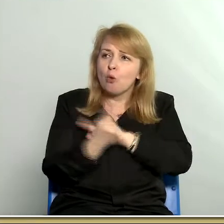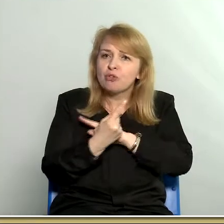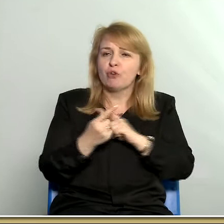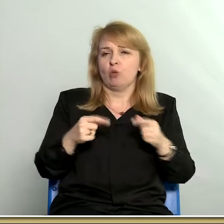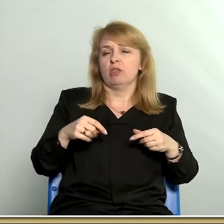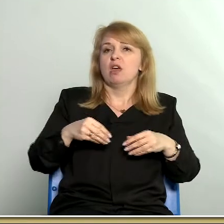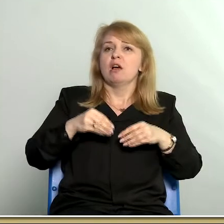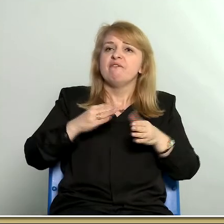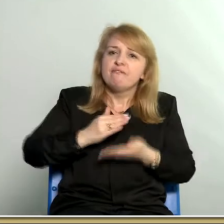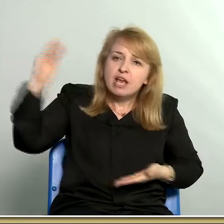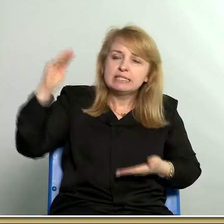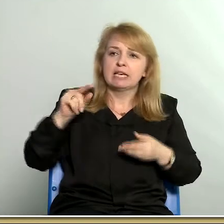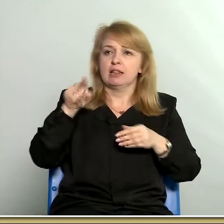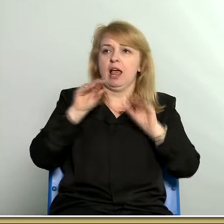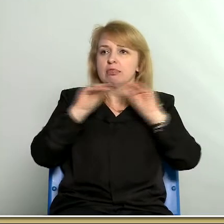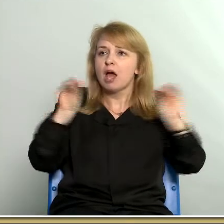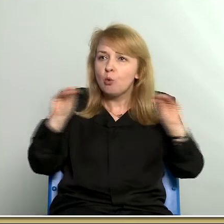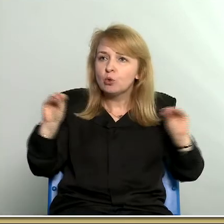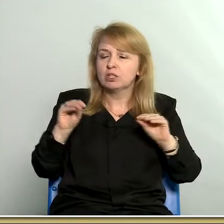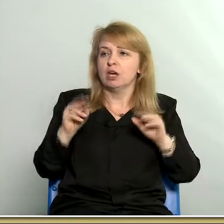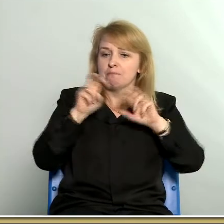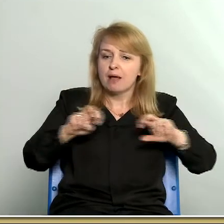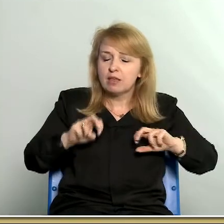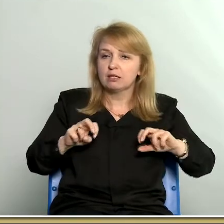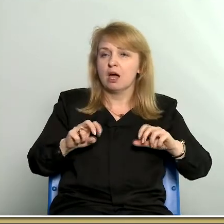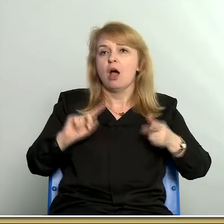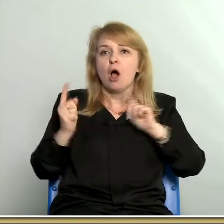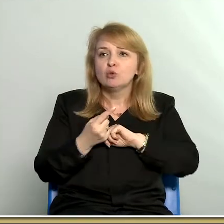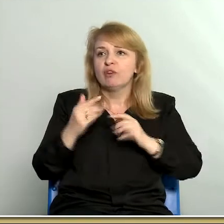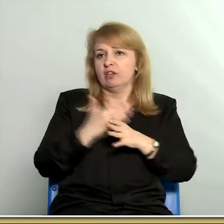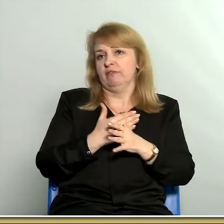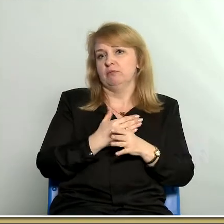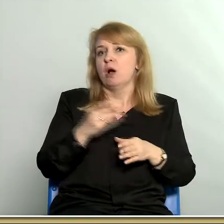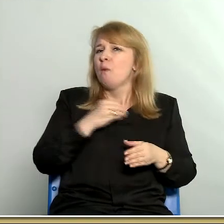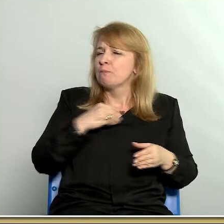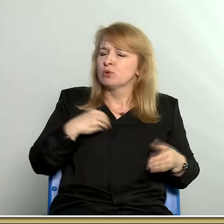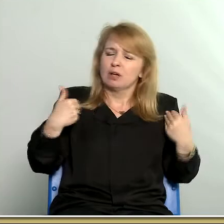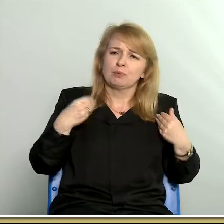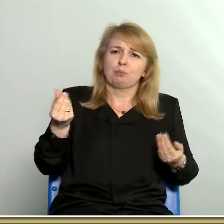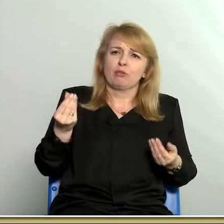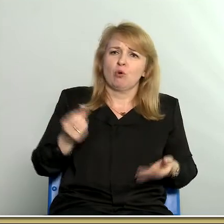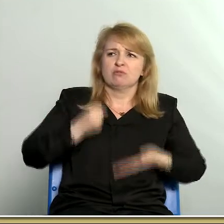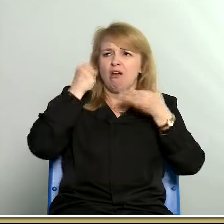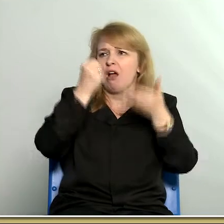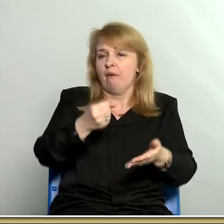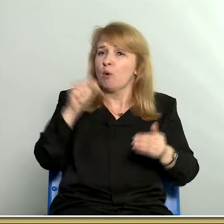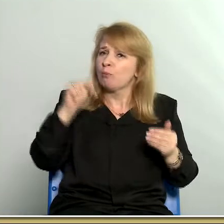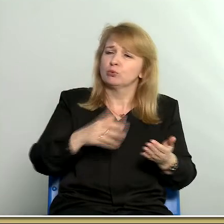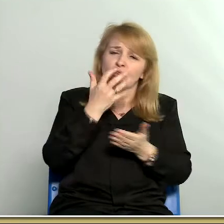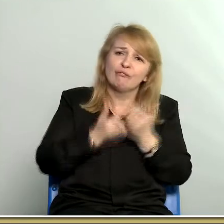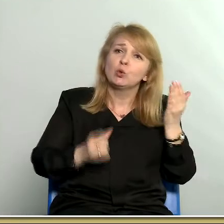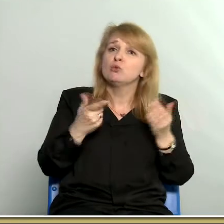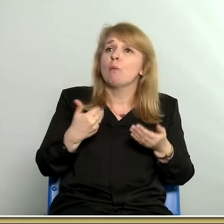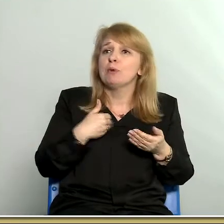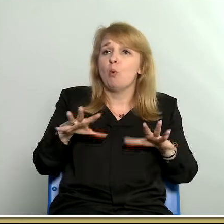badawczo-rozwojową, skoro w perspektywie 7.13 bardzo dużo w to Polska zainwestowała i trzeba wykorzystywać to, co zostało zrobione.